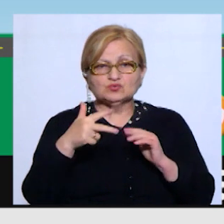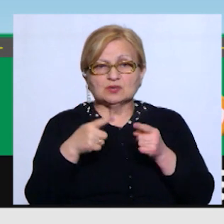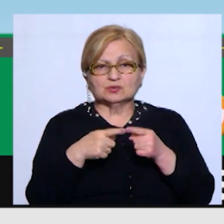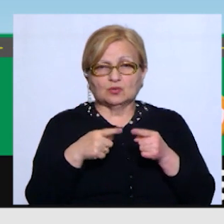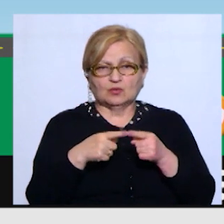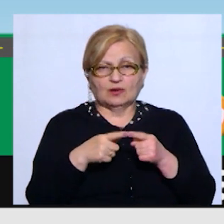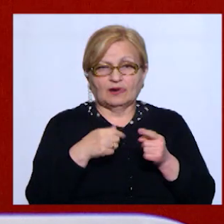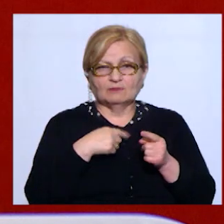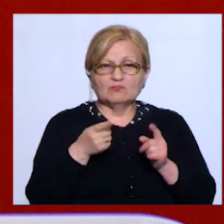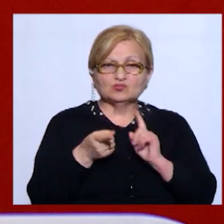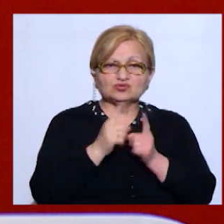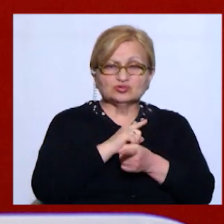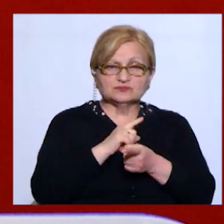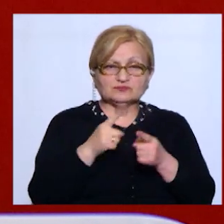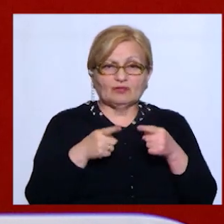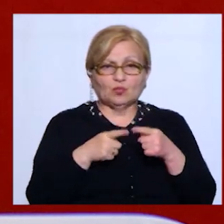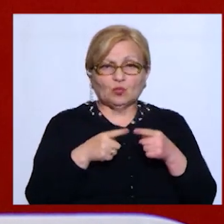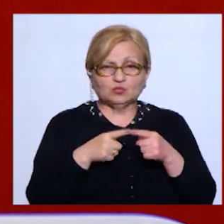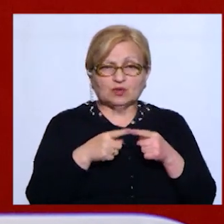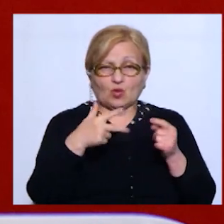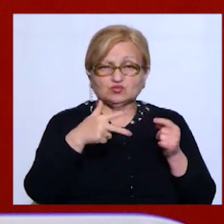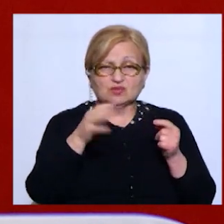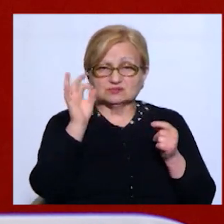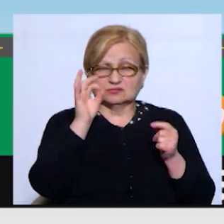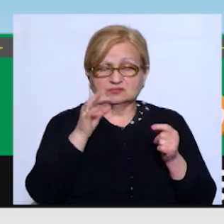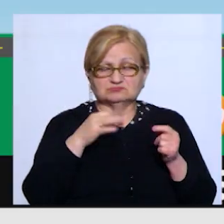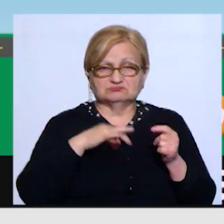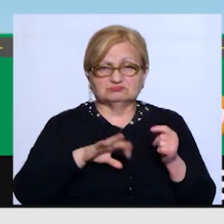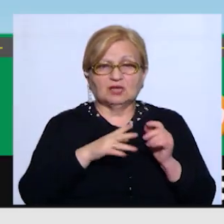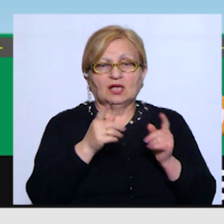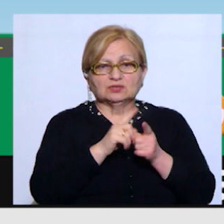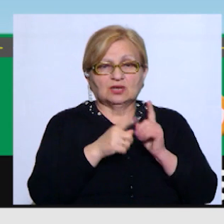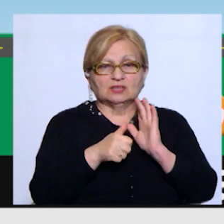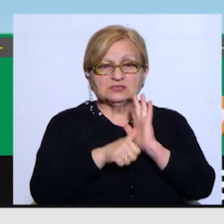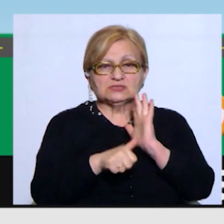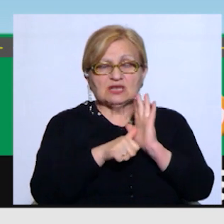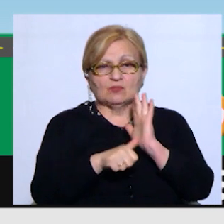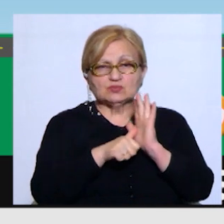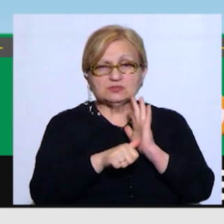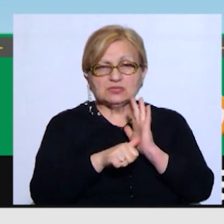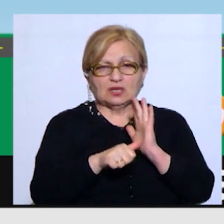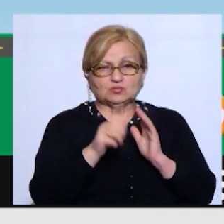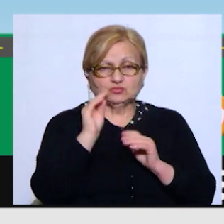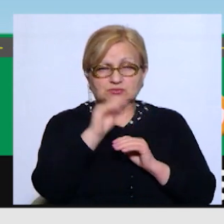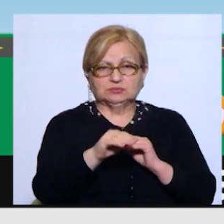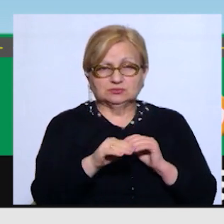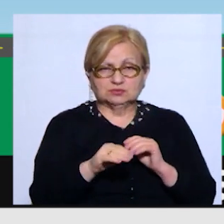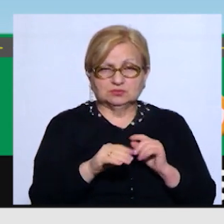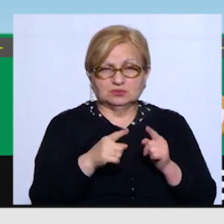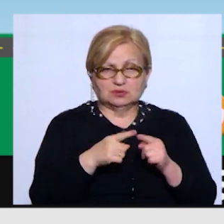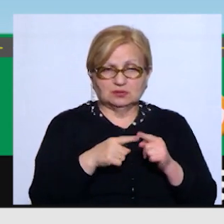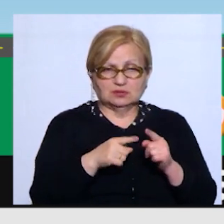ხა შევცვალოთ კუთხე. ნახეთ ახლა იყო 60 გრადუსიანი კუთხით. ნახე კუთხე გაიზარდა. თქვათ